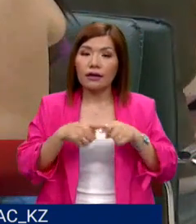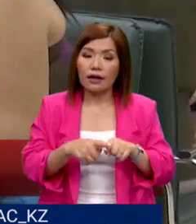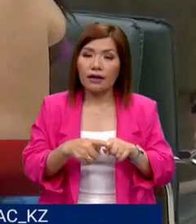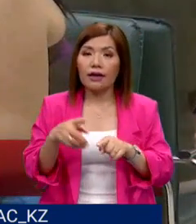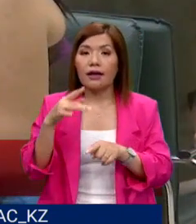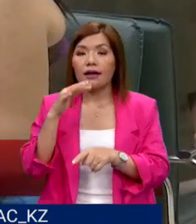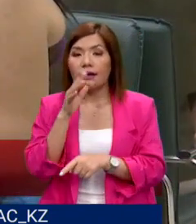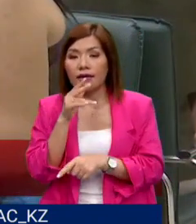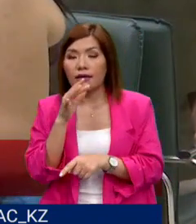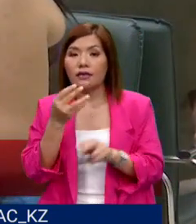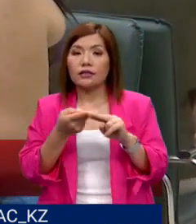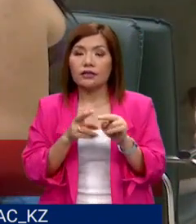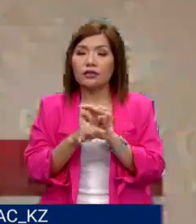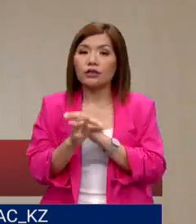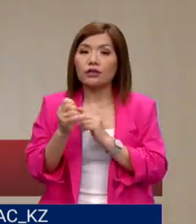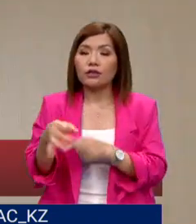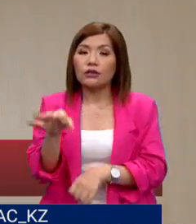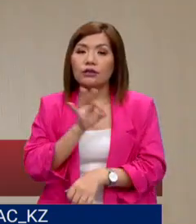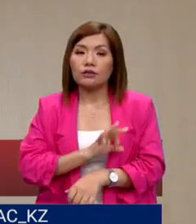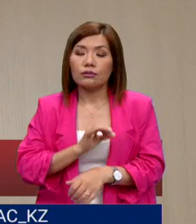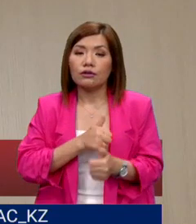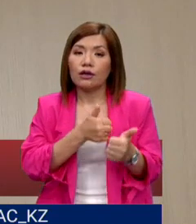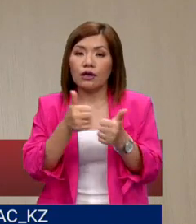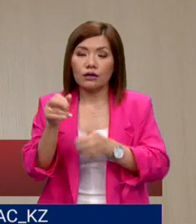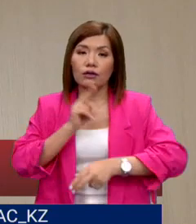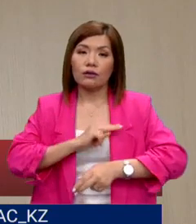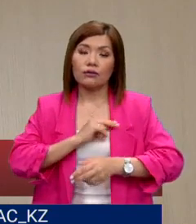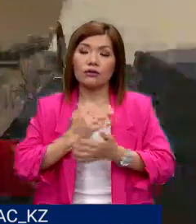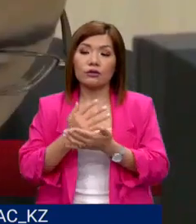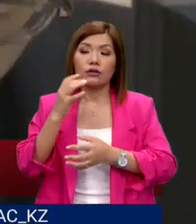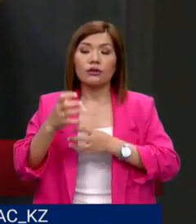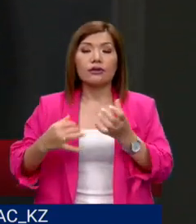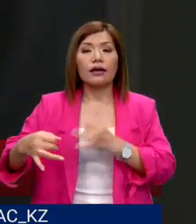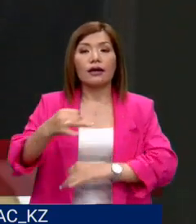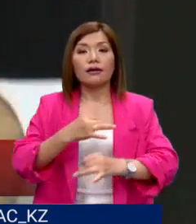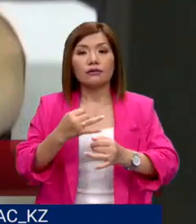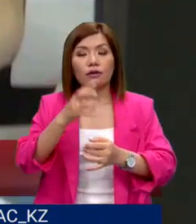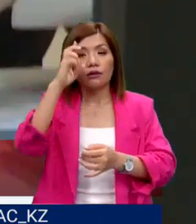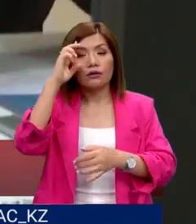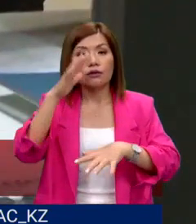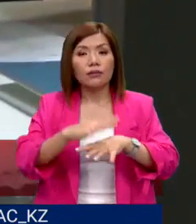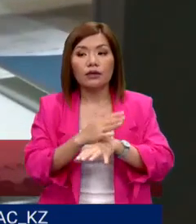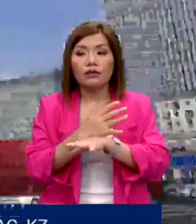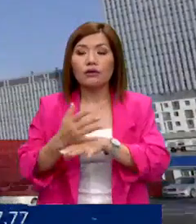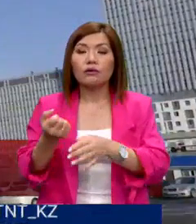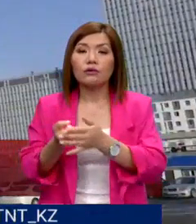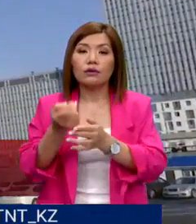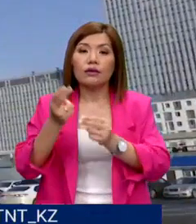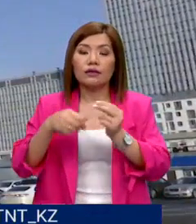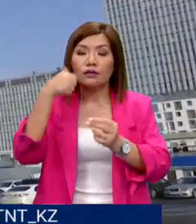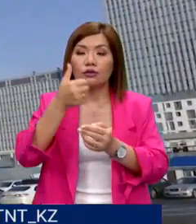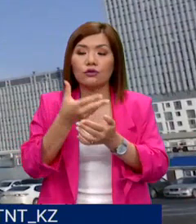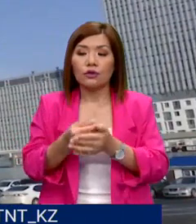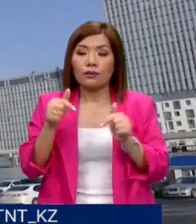ақш, Еуроодақ шеңберінде сәтті жұмыс істеп тұр. Ал елімізде әзірге тек талқыланып жатыр. Ұлттық банк жыл соңына дейін өз шешімін